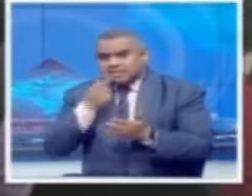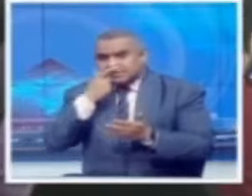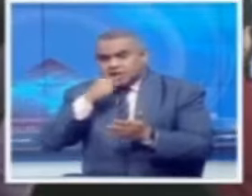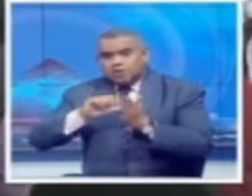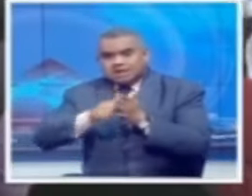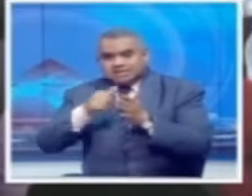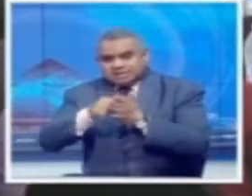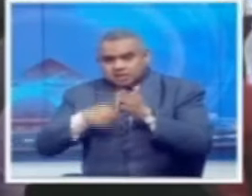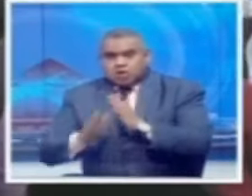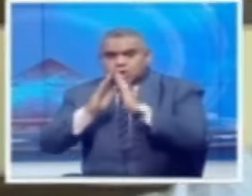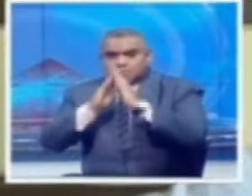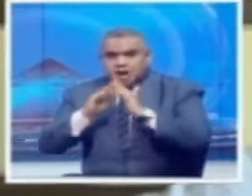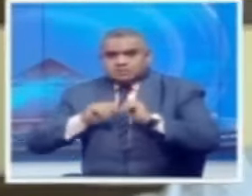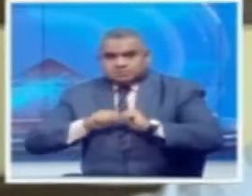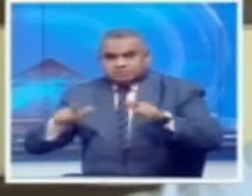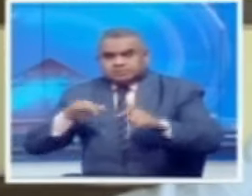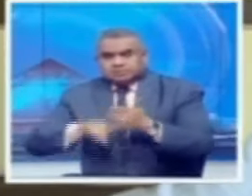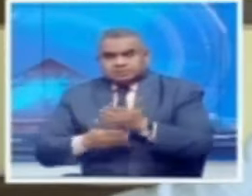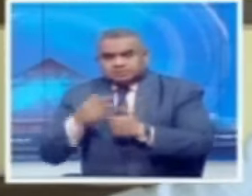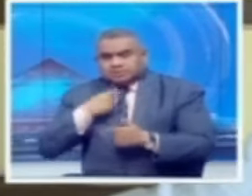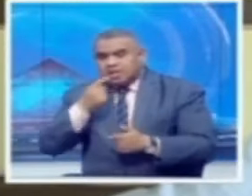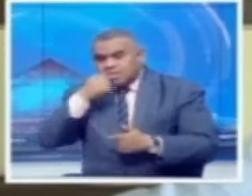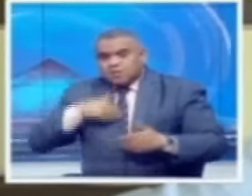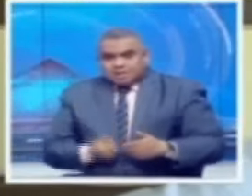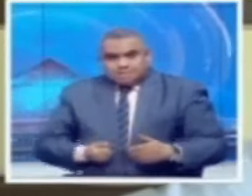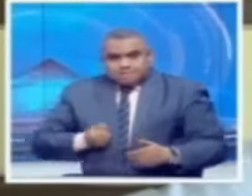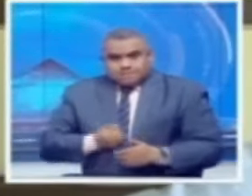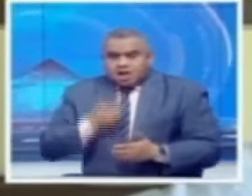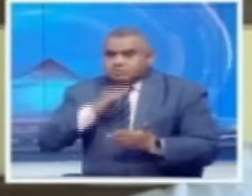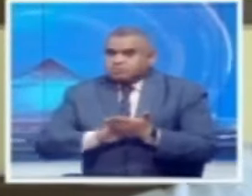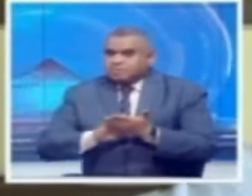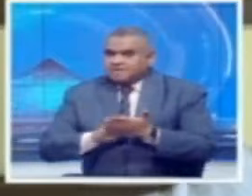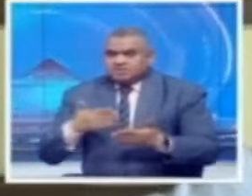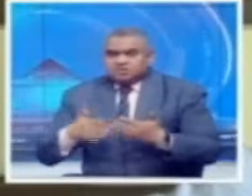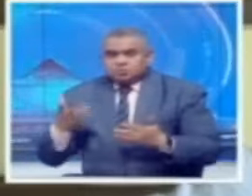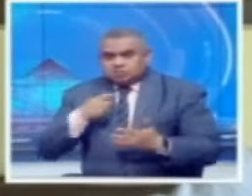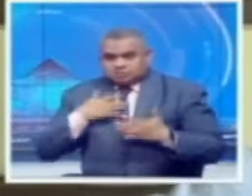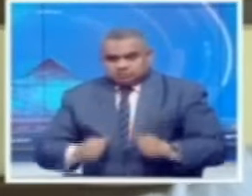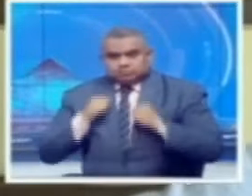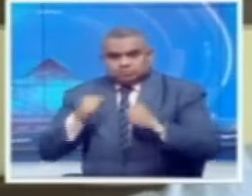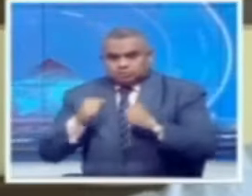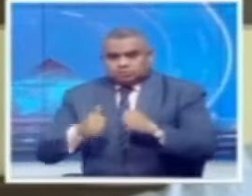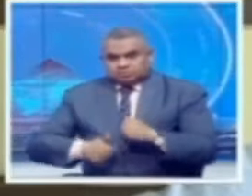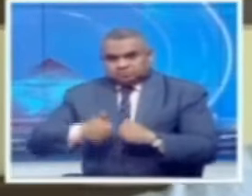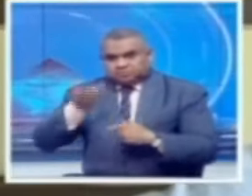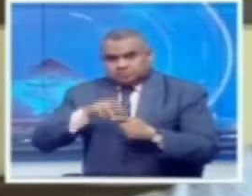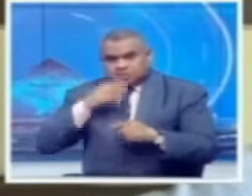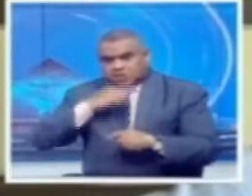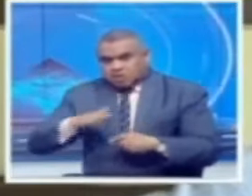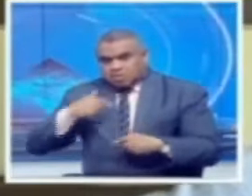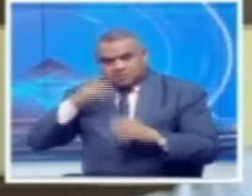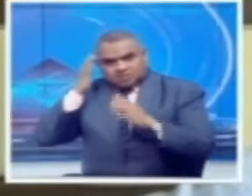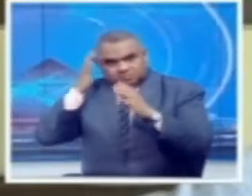نازله مصر جديده جدا، طعم كويس، ما بيتعبش بطن الاطفال، وده يساعد ان الهيموجلوبين يرفع ويساعد ان اداء الطفل